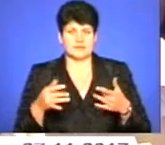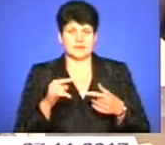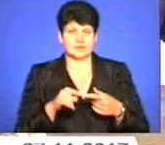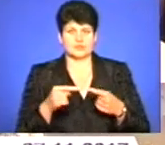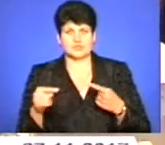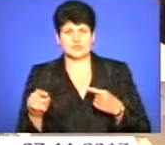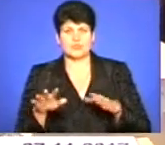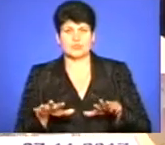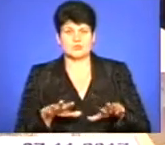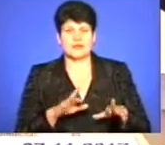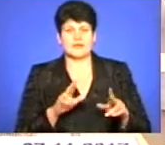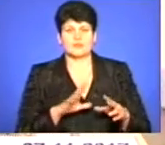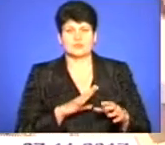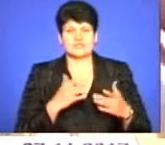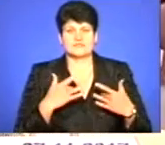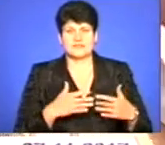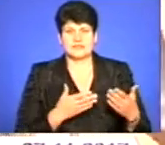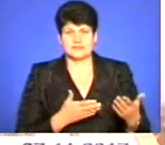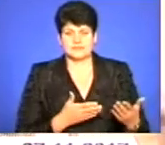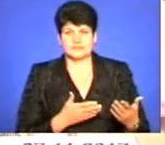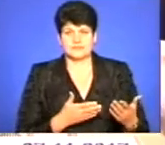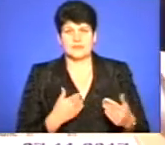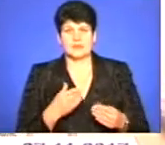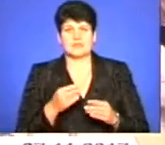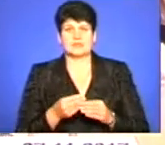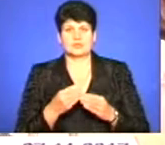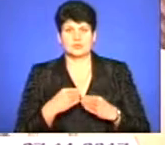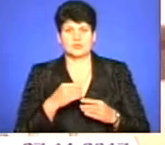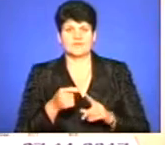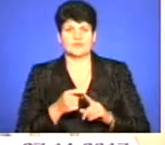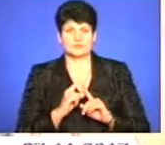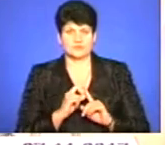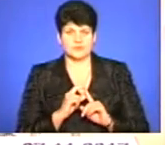іншу посаду, як вони були звільнені. Нам надають